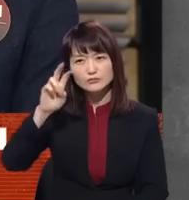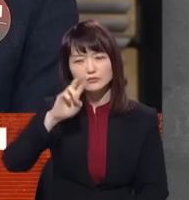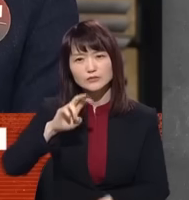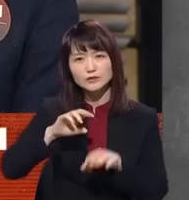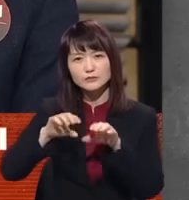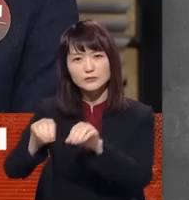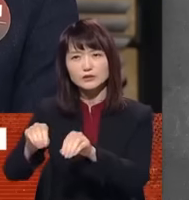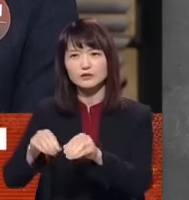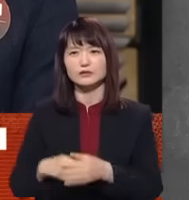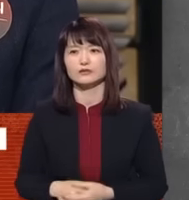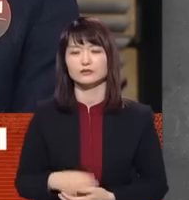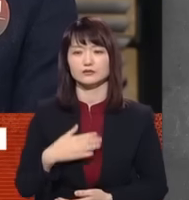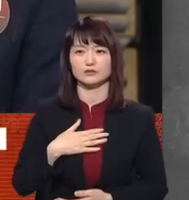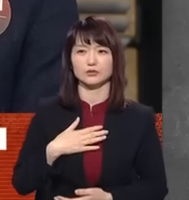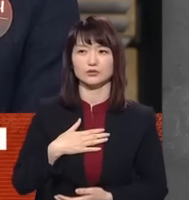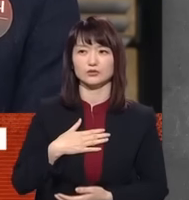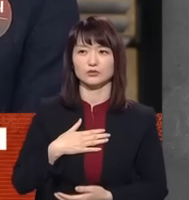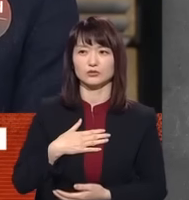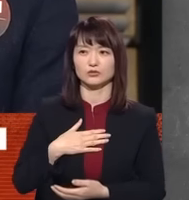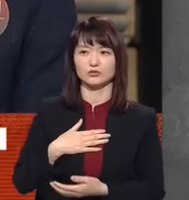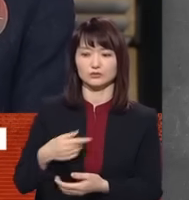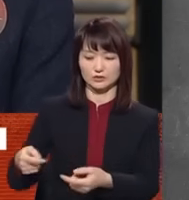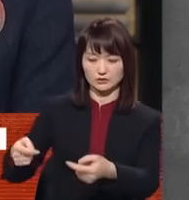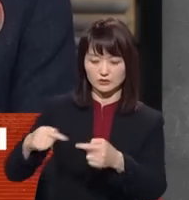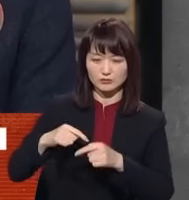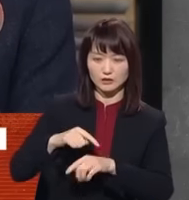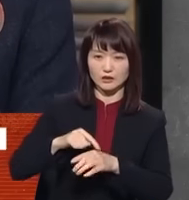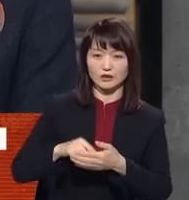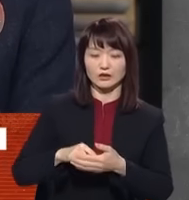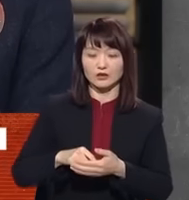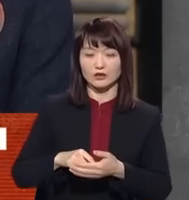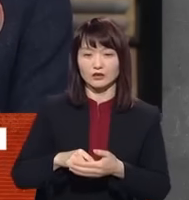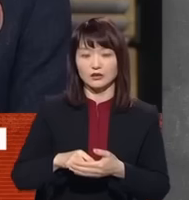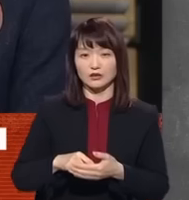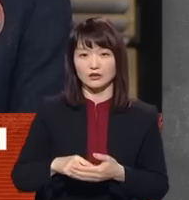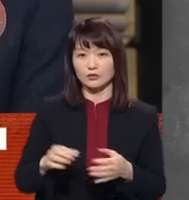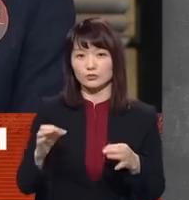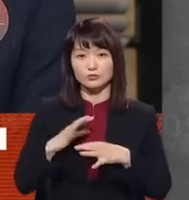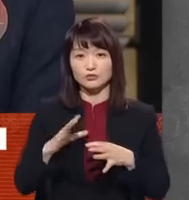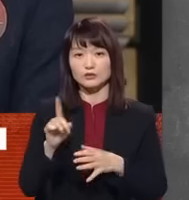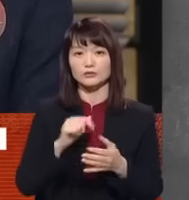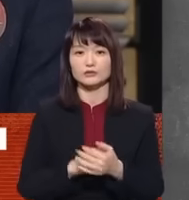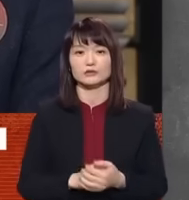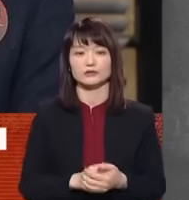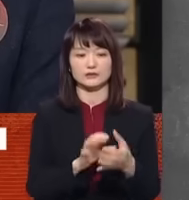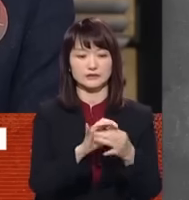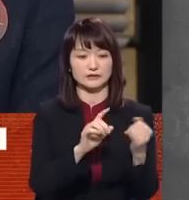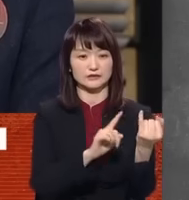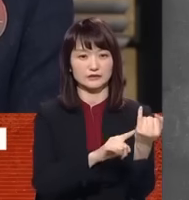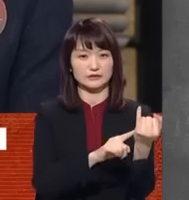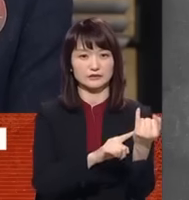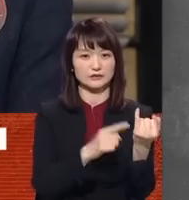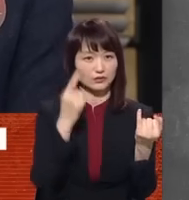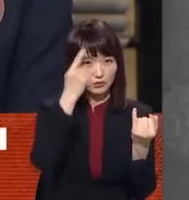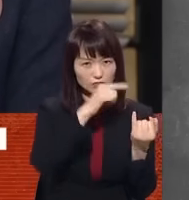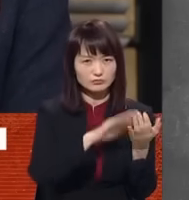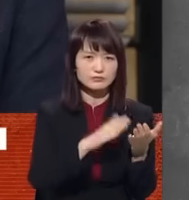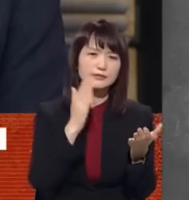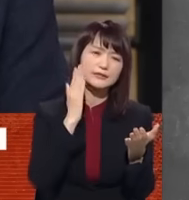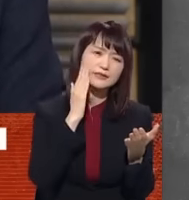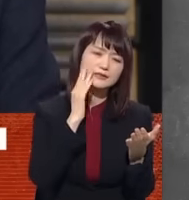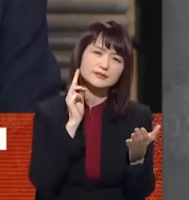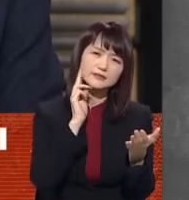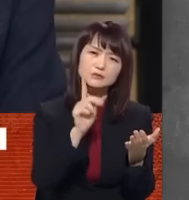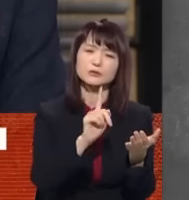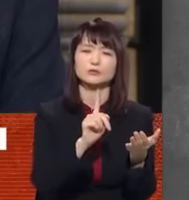이러면은 하객인 저도 막 가슴이 철렁 내려앉아요. 그렇죠. 예. 그런데 세상에 당사자가 만약에 저래 버리면.